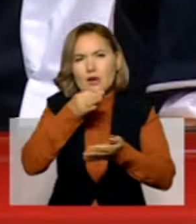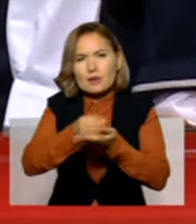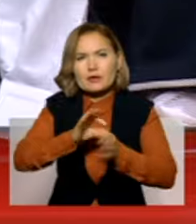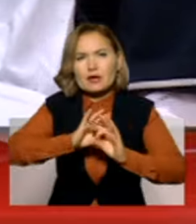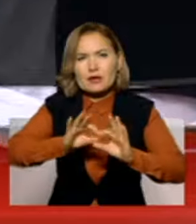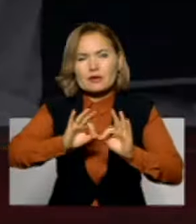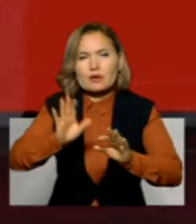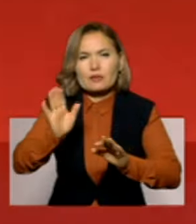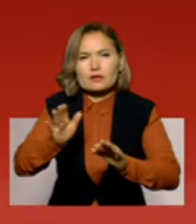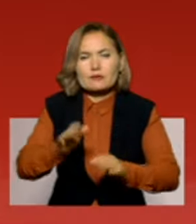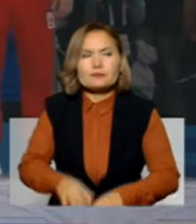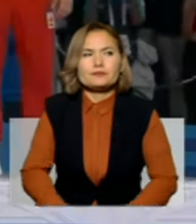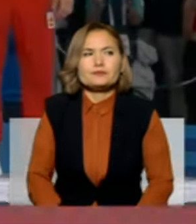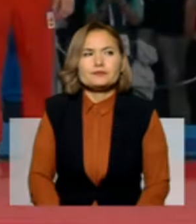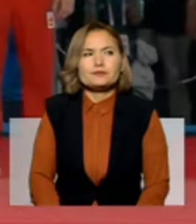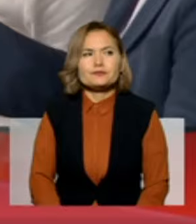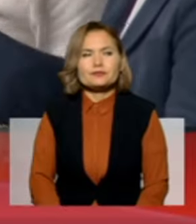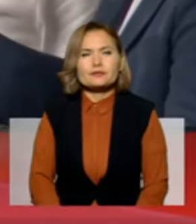көрді.